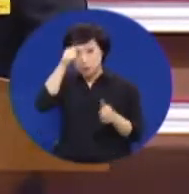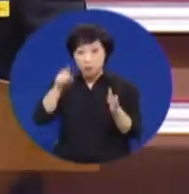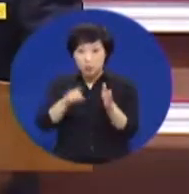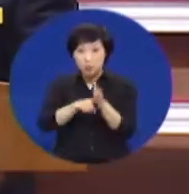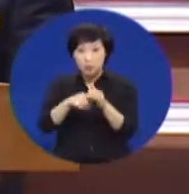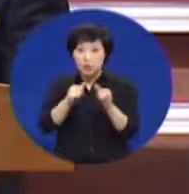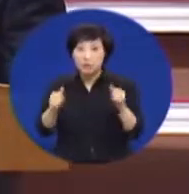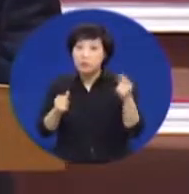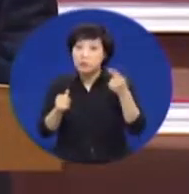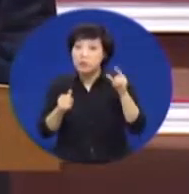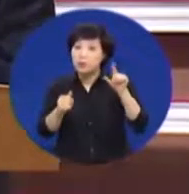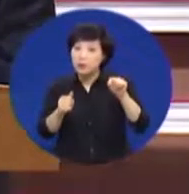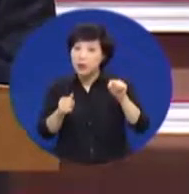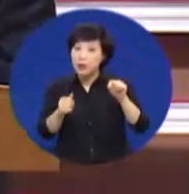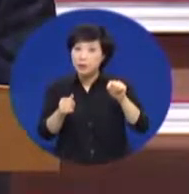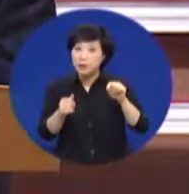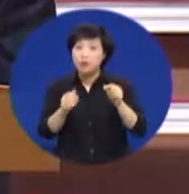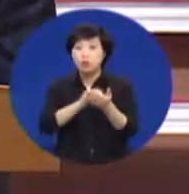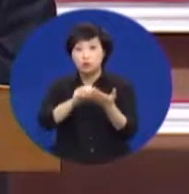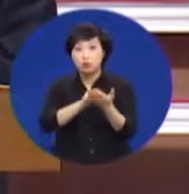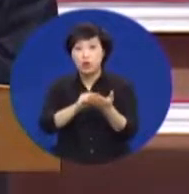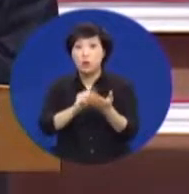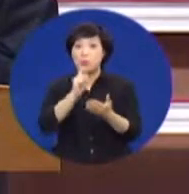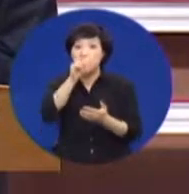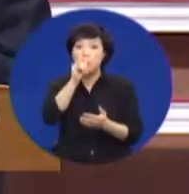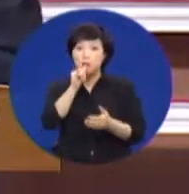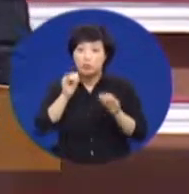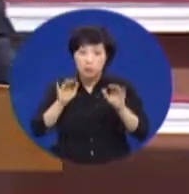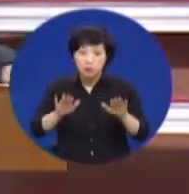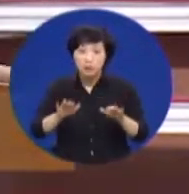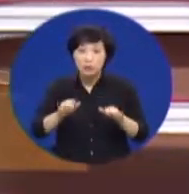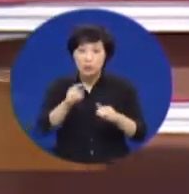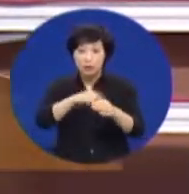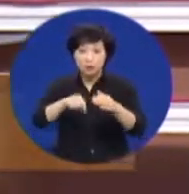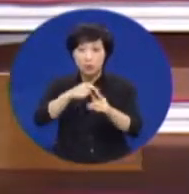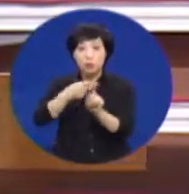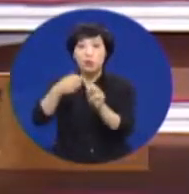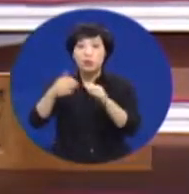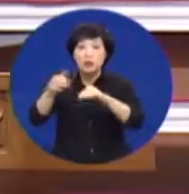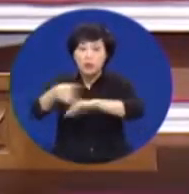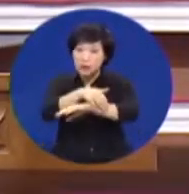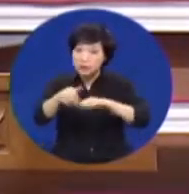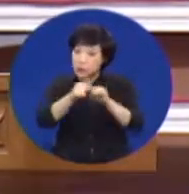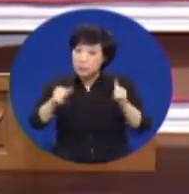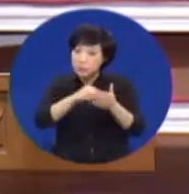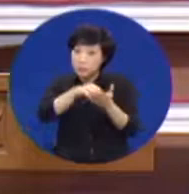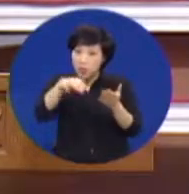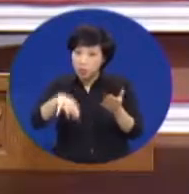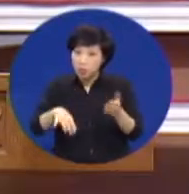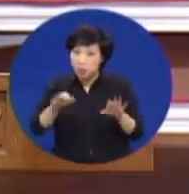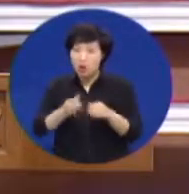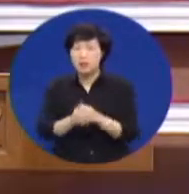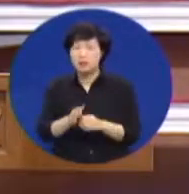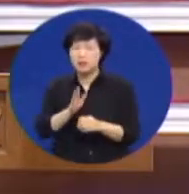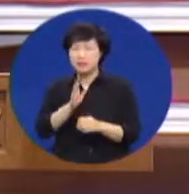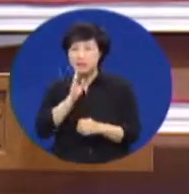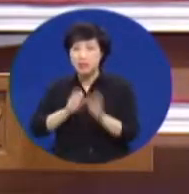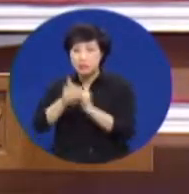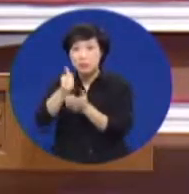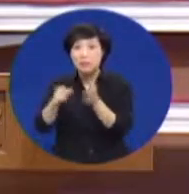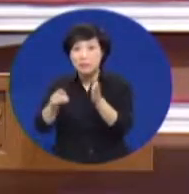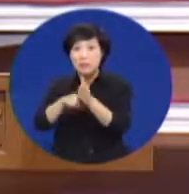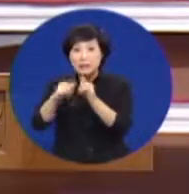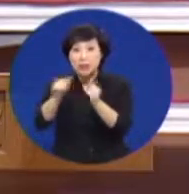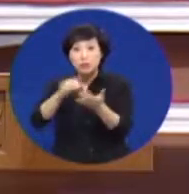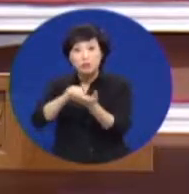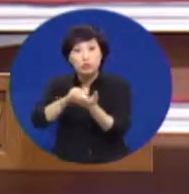기독교인이 천만 정도 된다는데 그 중에서 교회 다니는 사람 빼고 진짜 예수 믿는